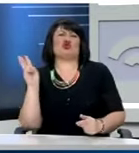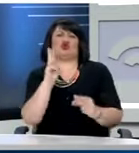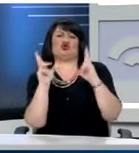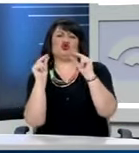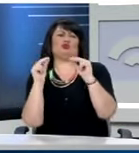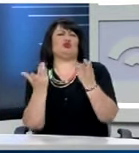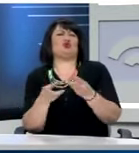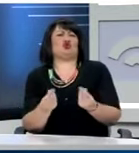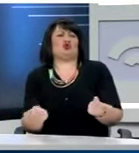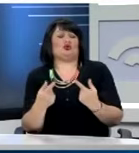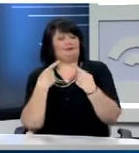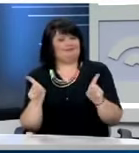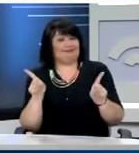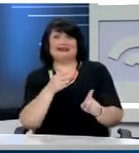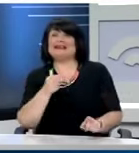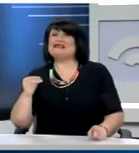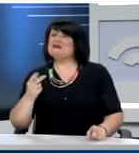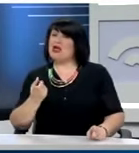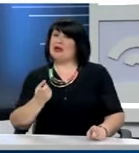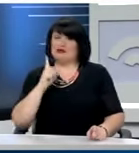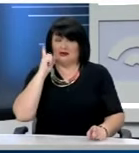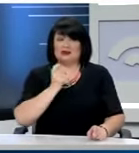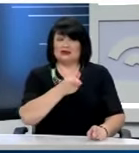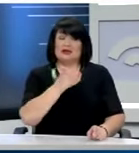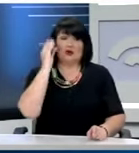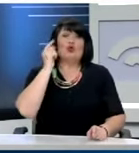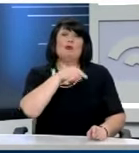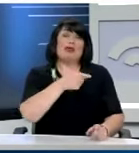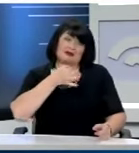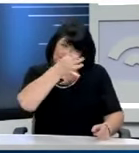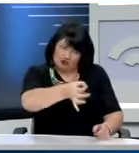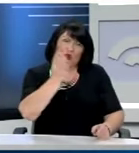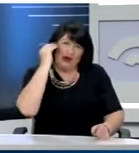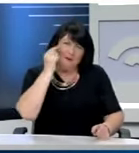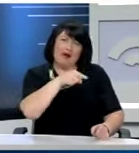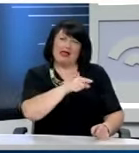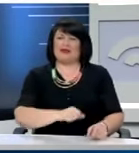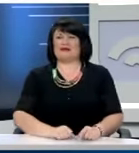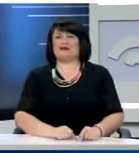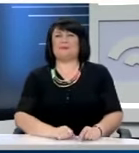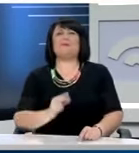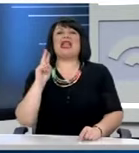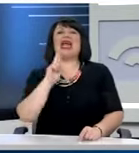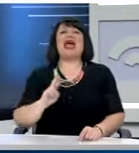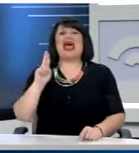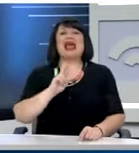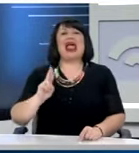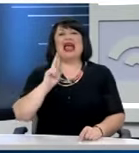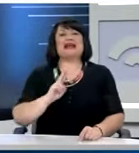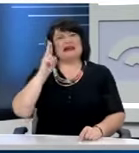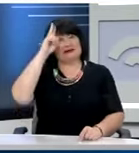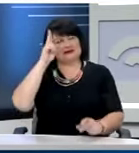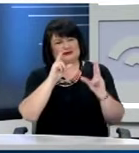σημαίνει άλλο πράγμα. Σημαίνει, και αν δεν το ξέρετε, να το μάθετε κι εσείς τώρα, σου το πω. Για τον κύριο Ρέγκλιν, τον συνομιλητή